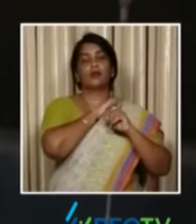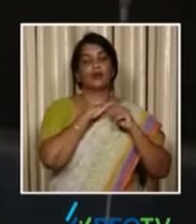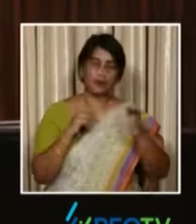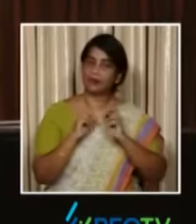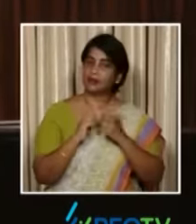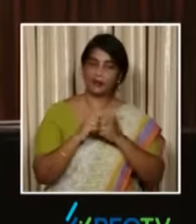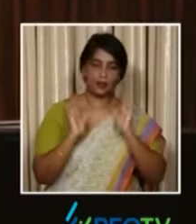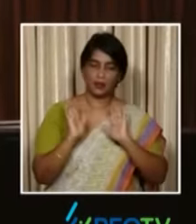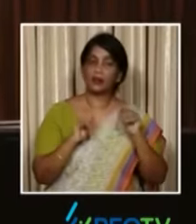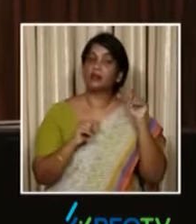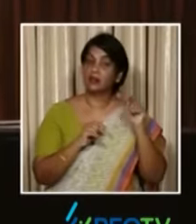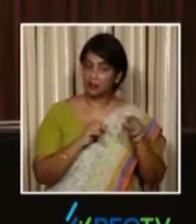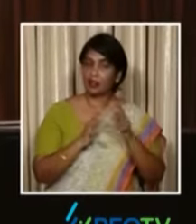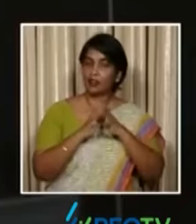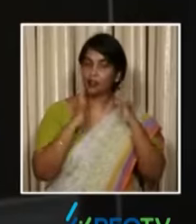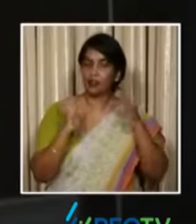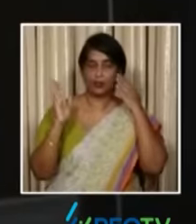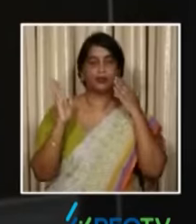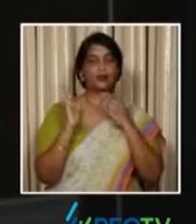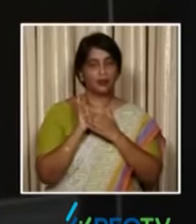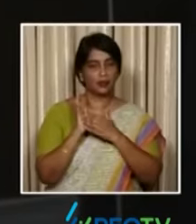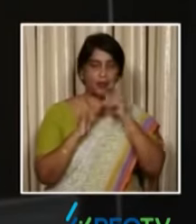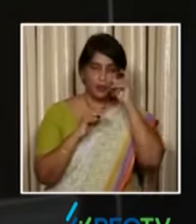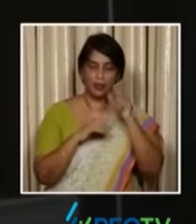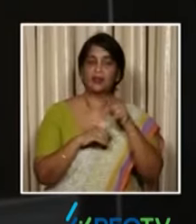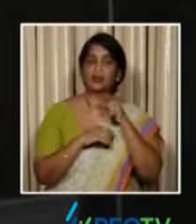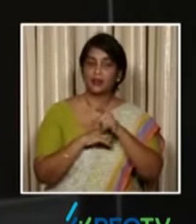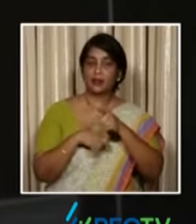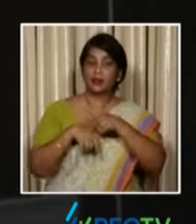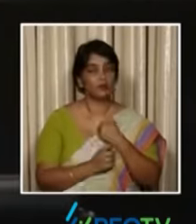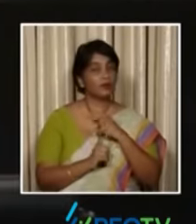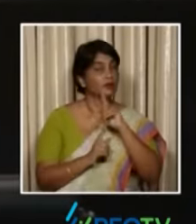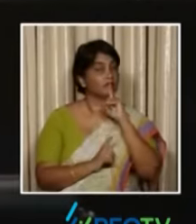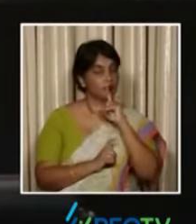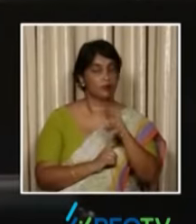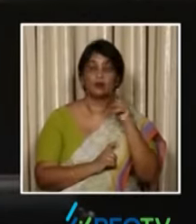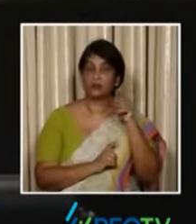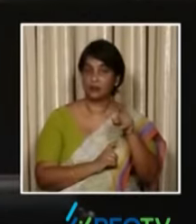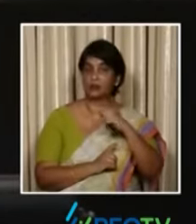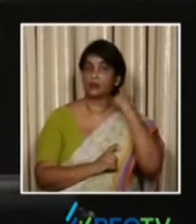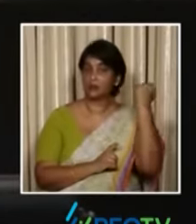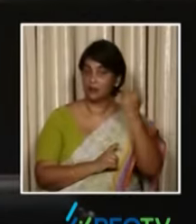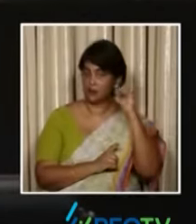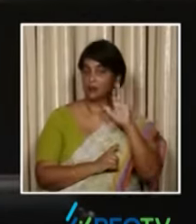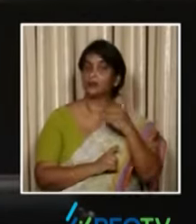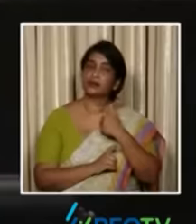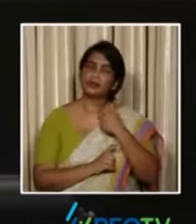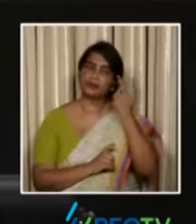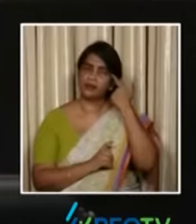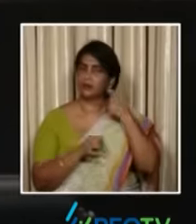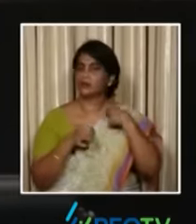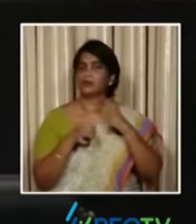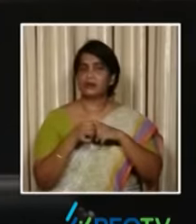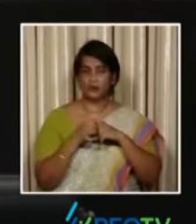මගේ වගකීම. ඔබතුමා බොහොම සංවේදීව ඒ දිහා බලන නිසා ඔබතුමාගේ කාලේ මේ ටික ඉවර කරලා දෙන්න. ඔබතුමා කතා කරනකොට මට පැන නැගුණ